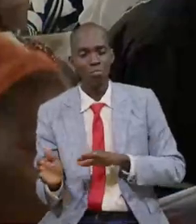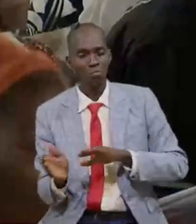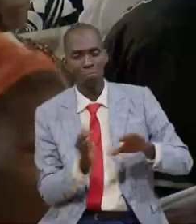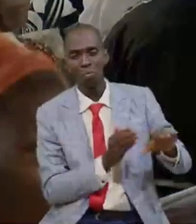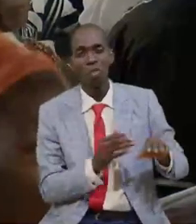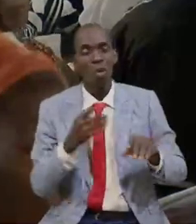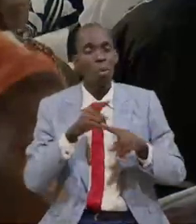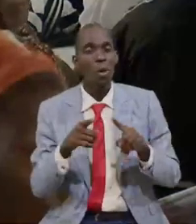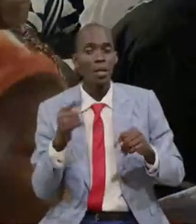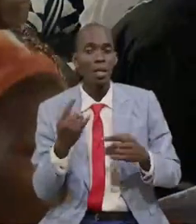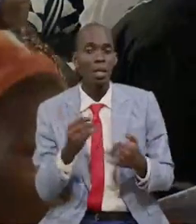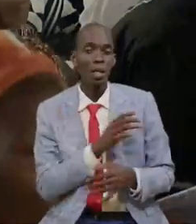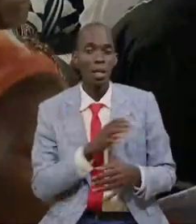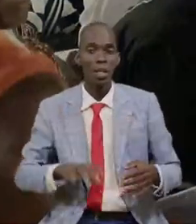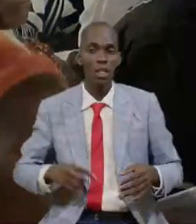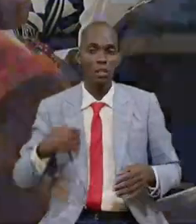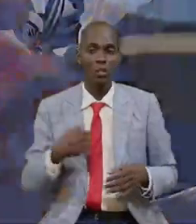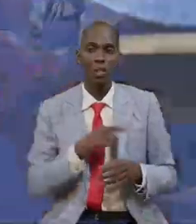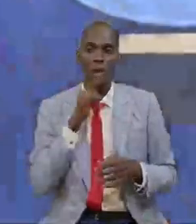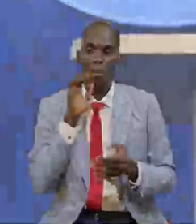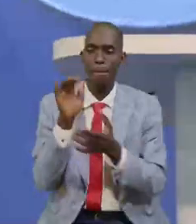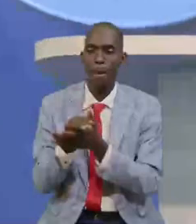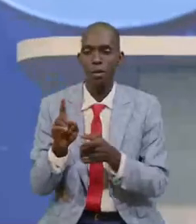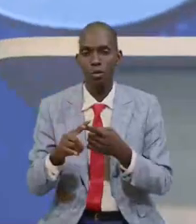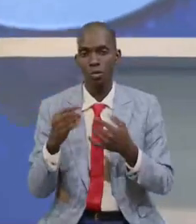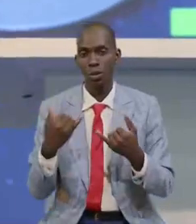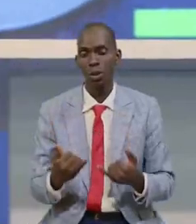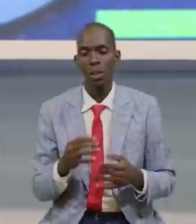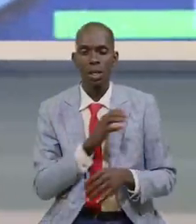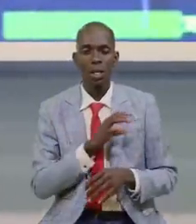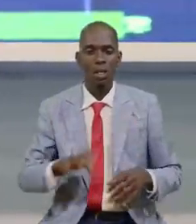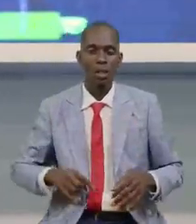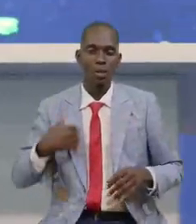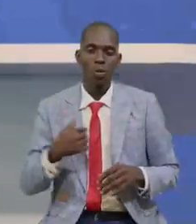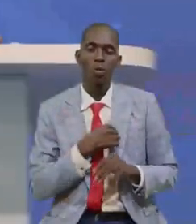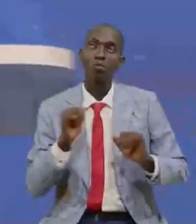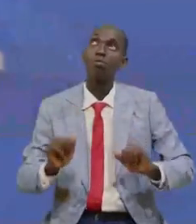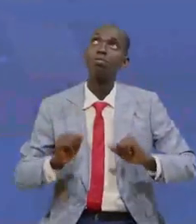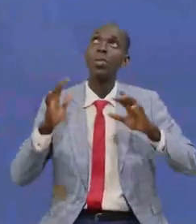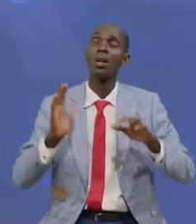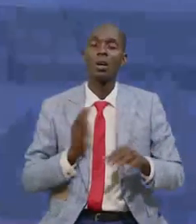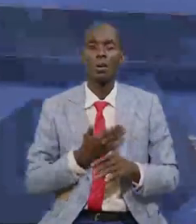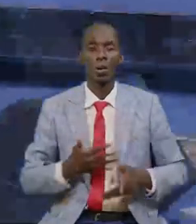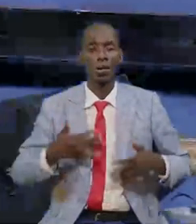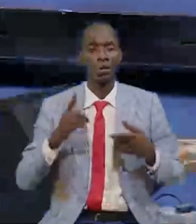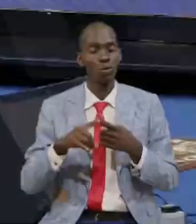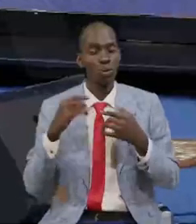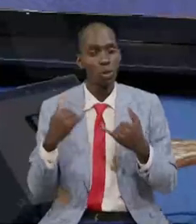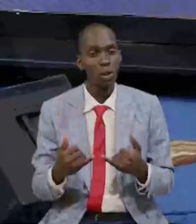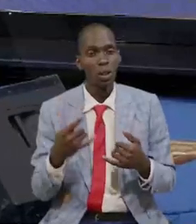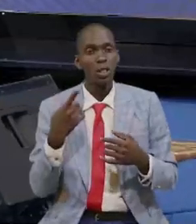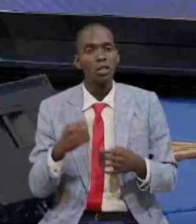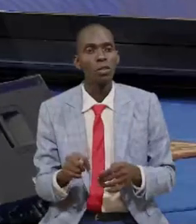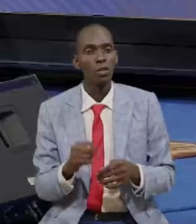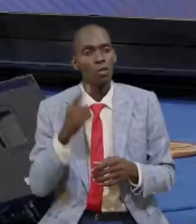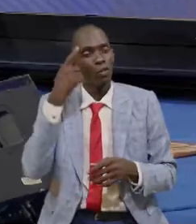Christ à qui nous sommes mariés maintenant, et Christ à qui nous avons donné notre vie, car l'amour de Christ